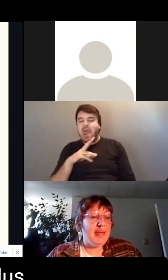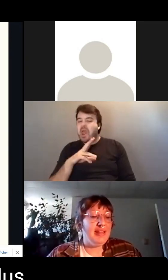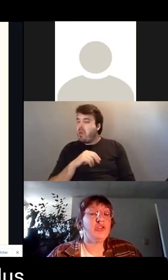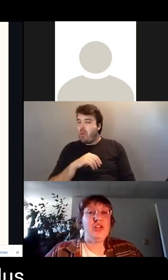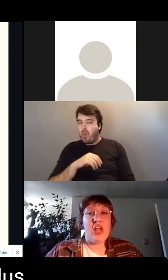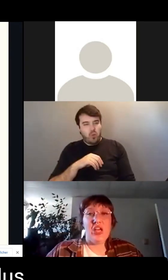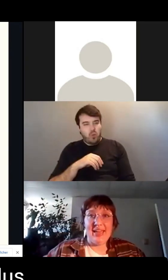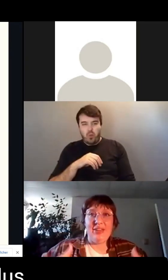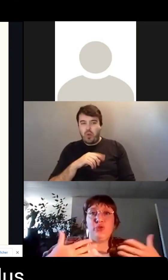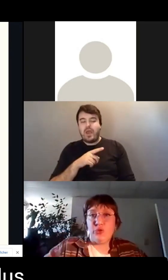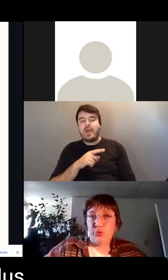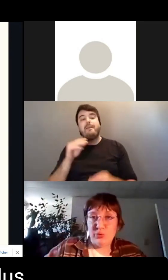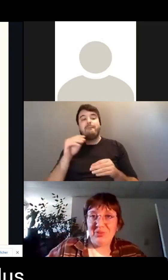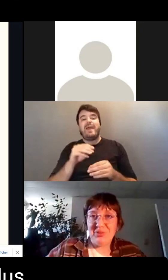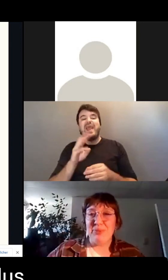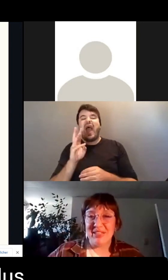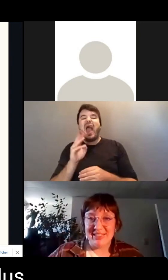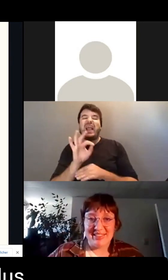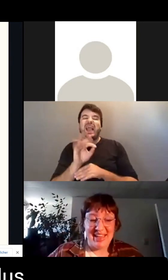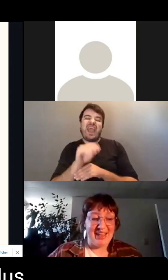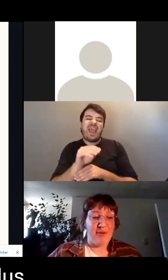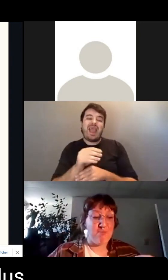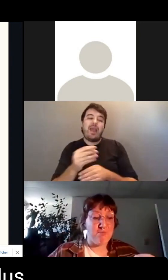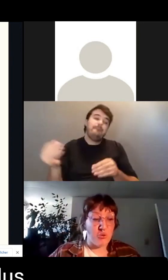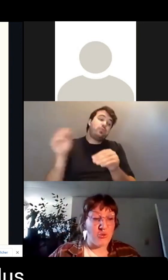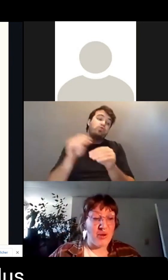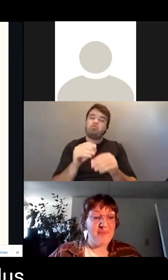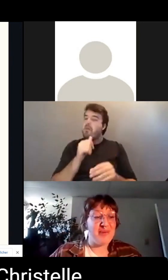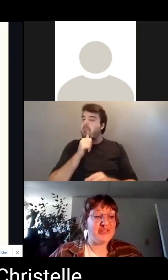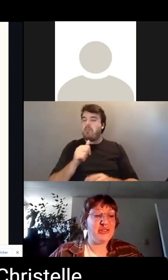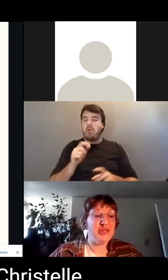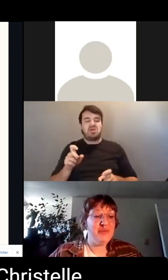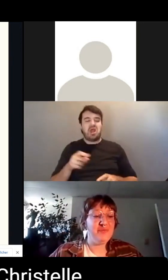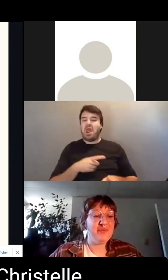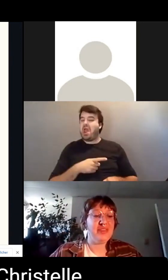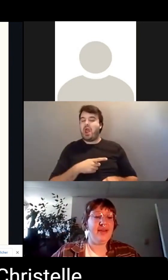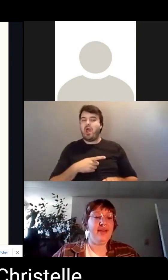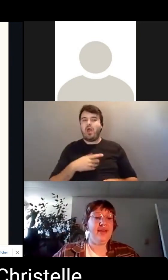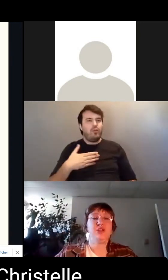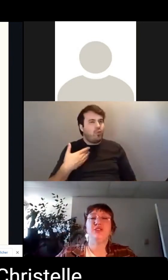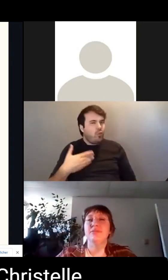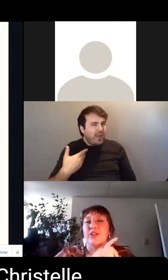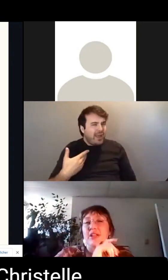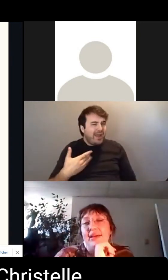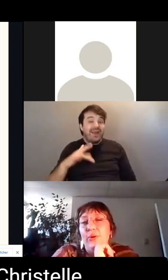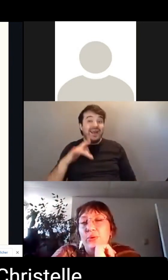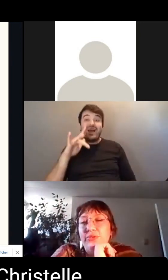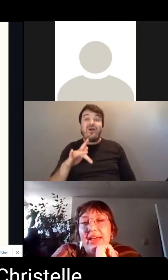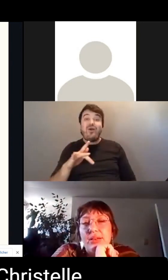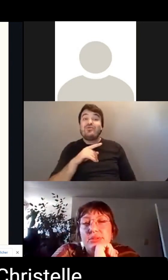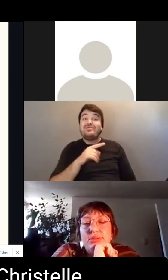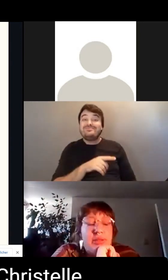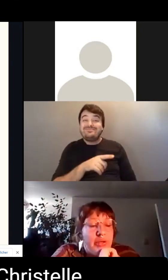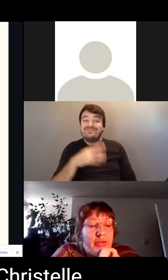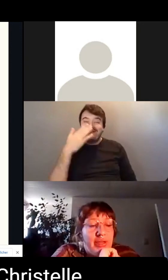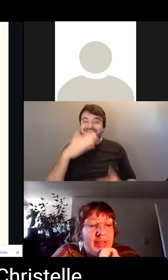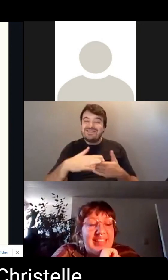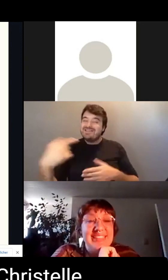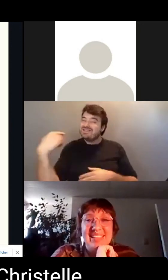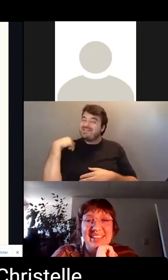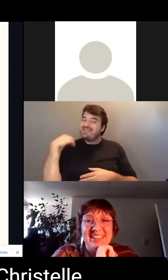Et mettre de l'engrais de surplus, ce n'est pas nécessaire. Pourquoi? Parce que lors de la conférence de